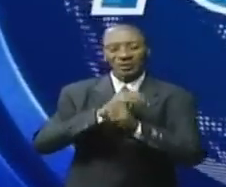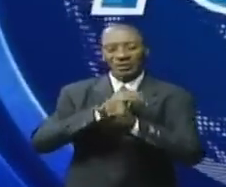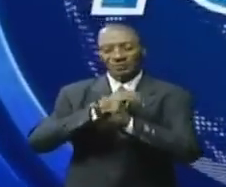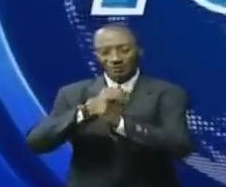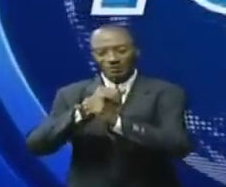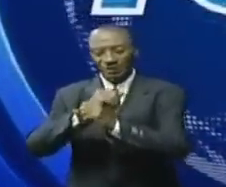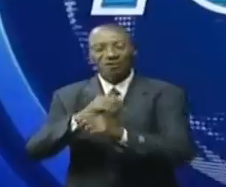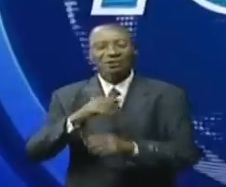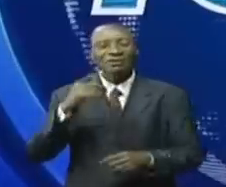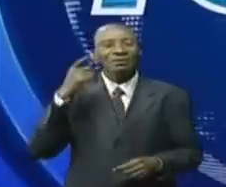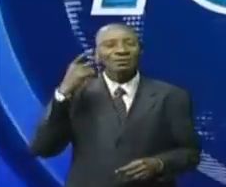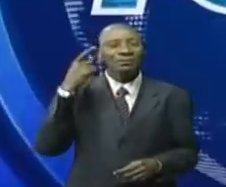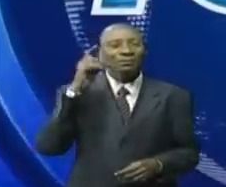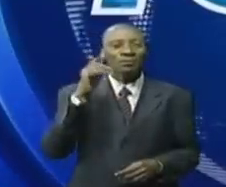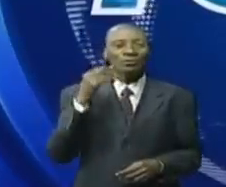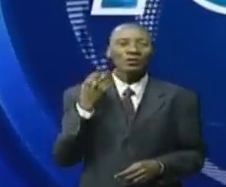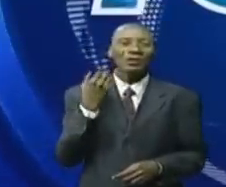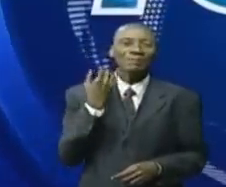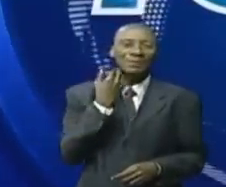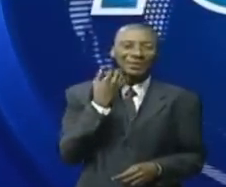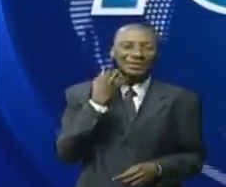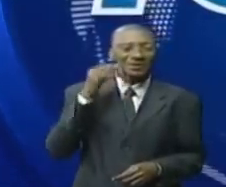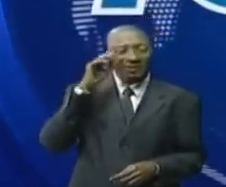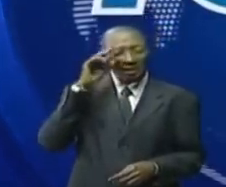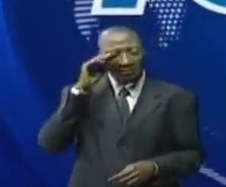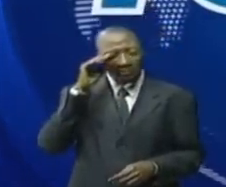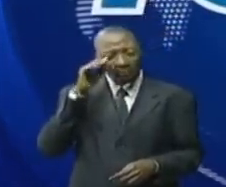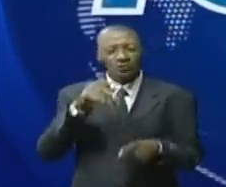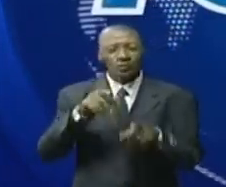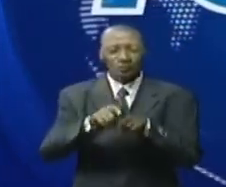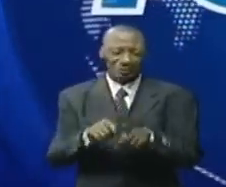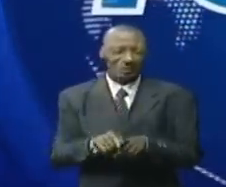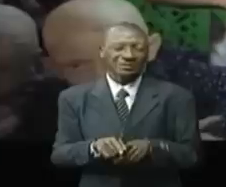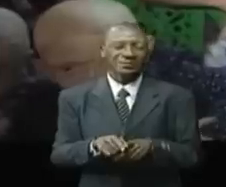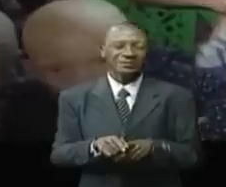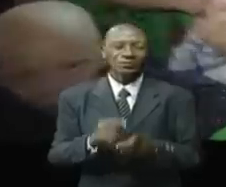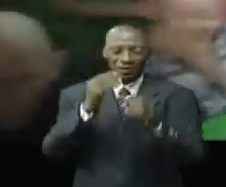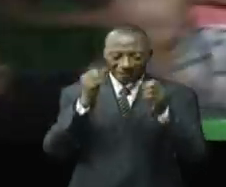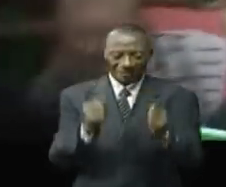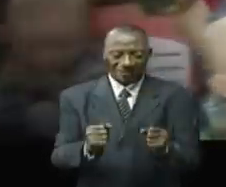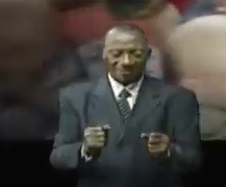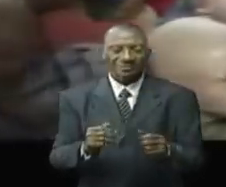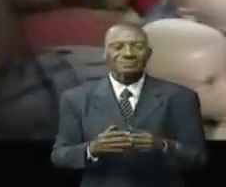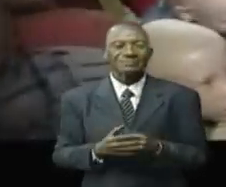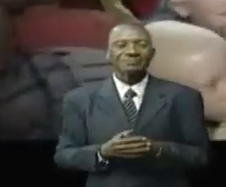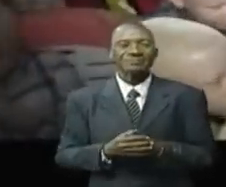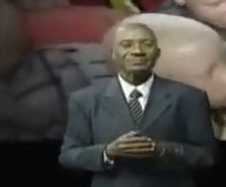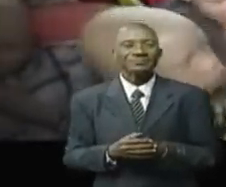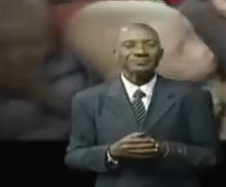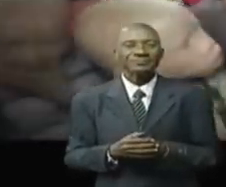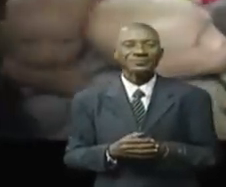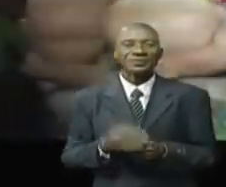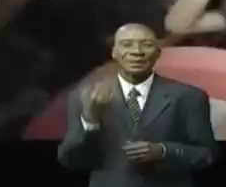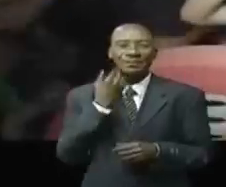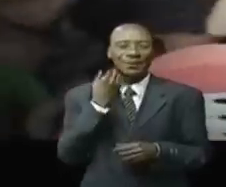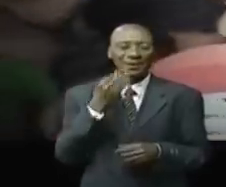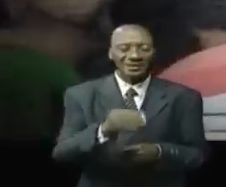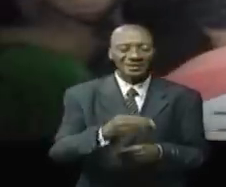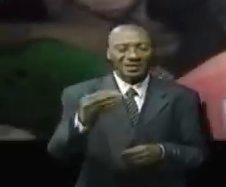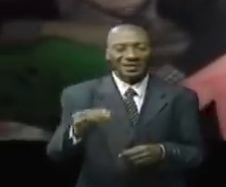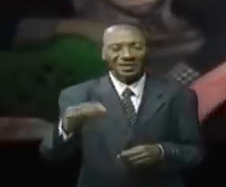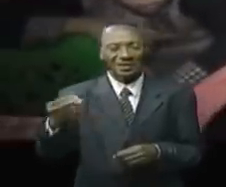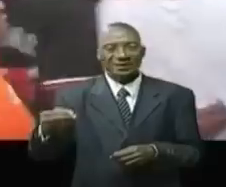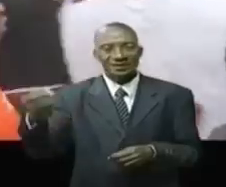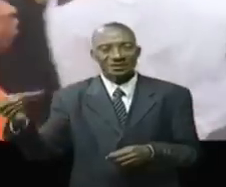et risques qui subissent ces enfants. Images et commentaires. Une maladie héréditaire due au manque